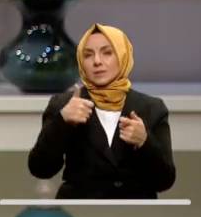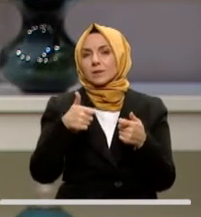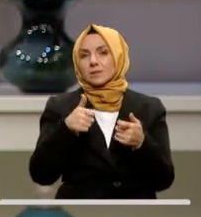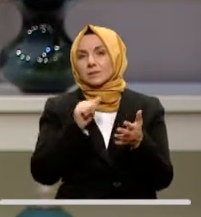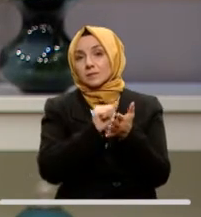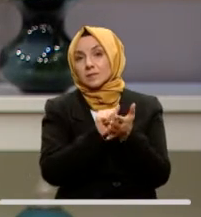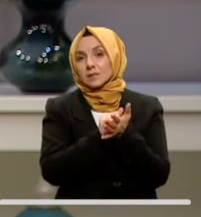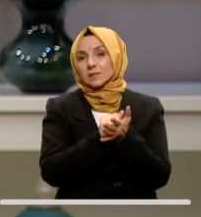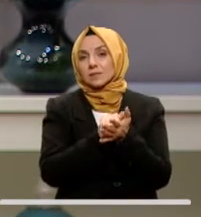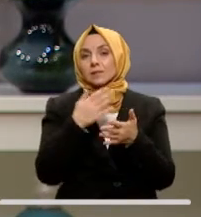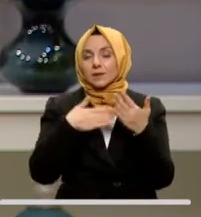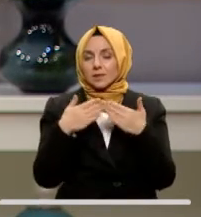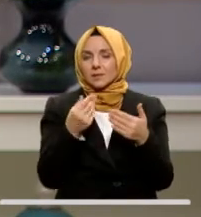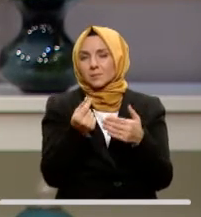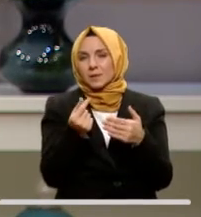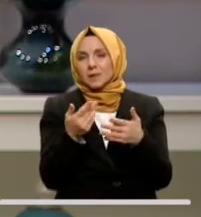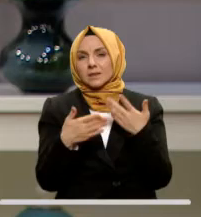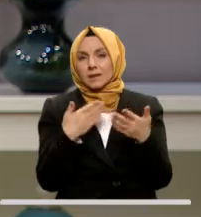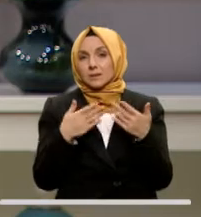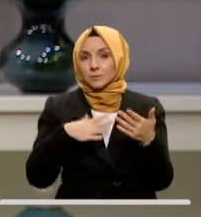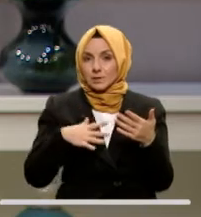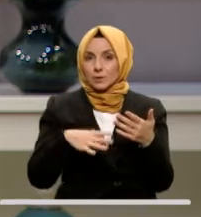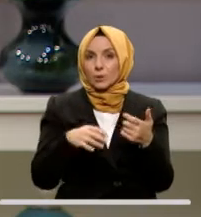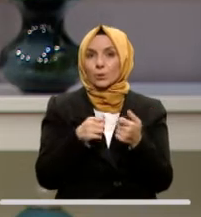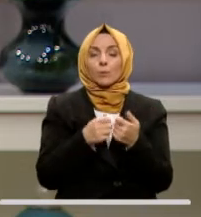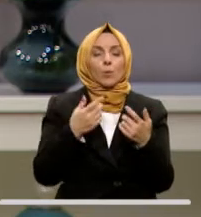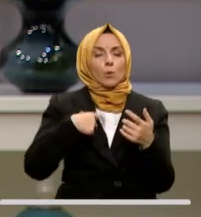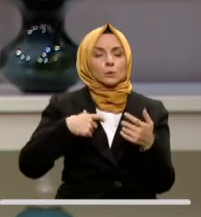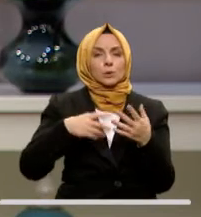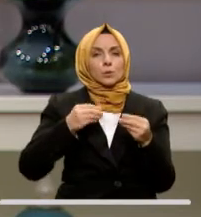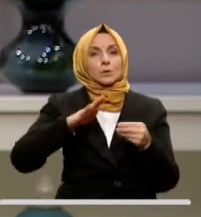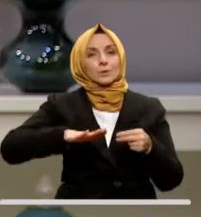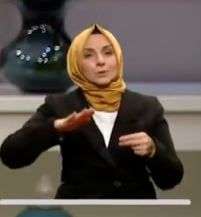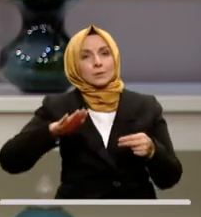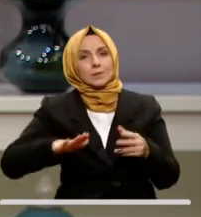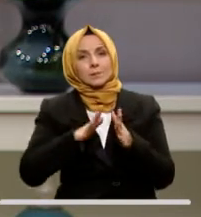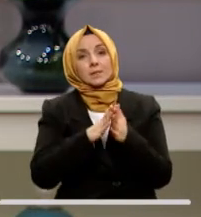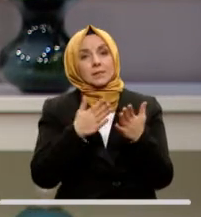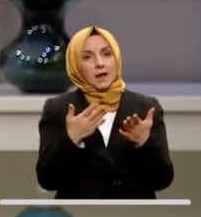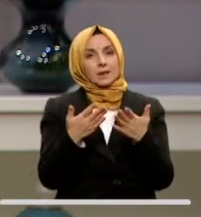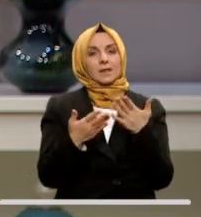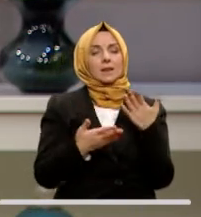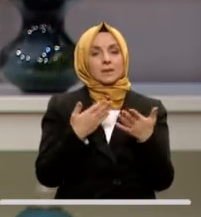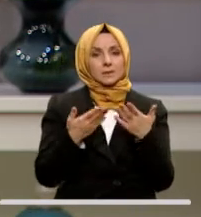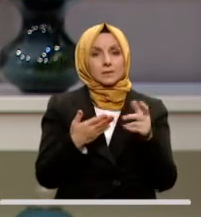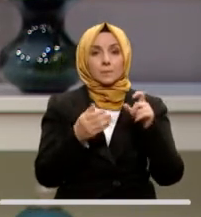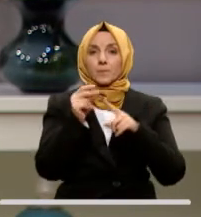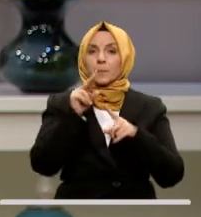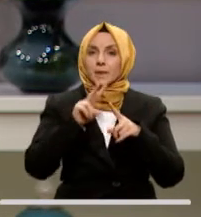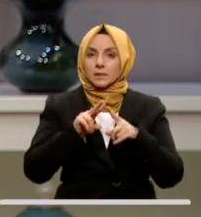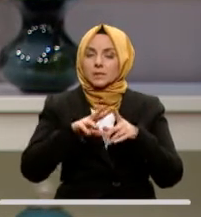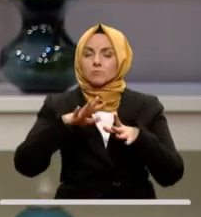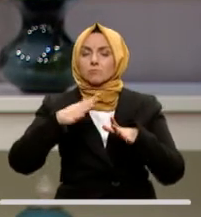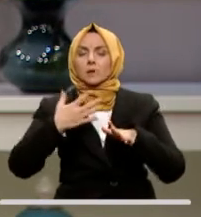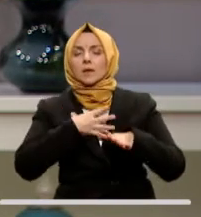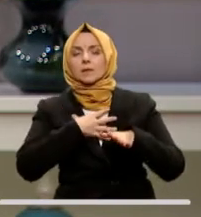Biraz daha ben böyle detaylandır alım istiyorum özellikle Öncelikle çocuklarımıza özel olan dergilerden başlayalım gerek ciğim gerektiren çocuk